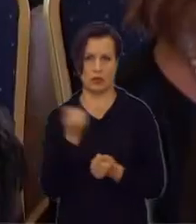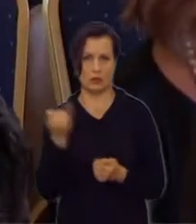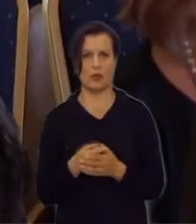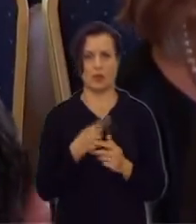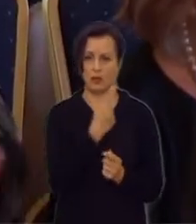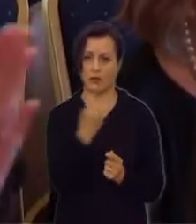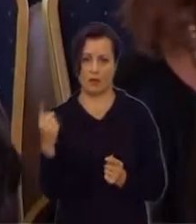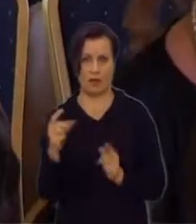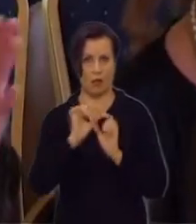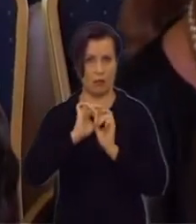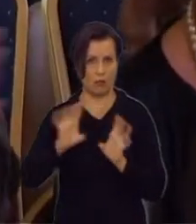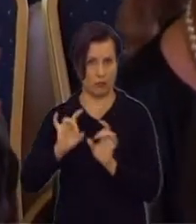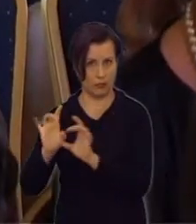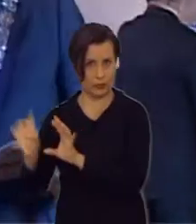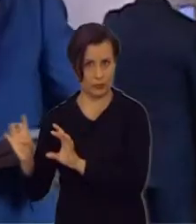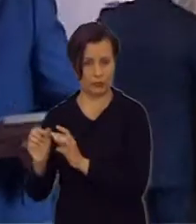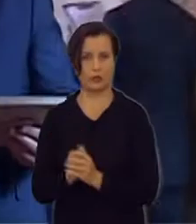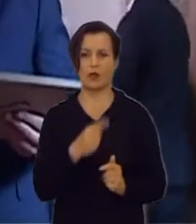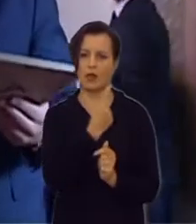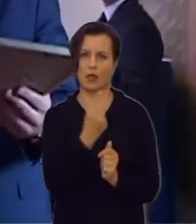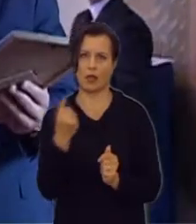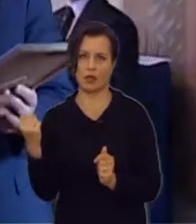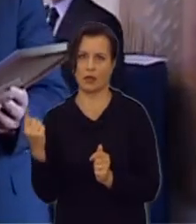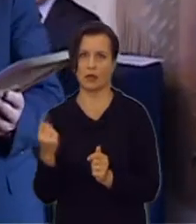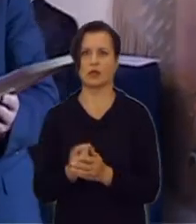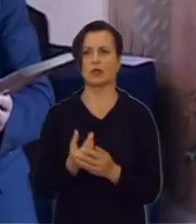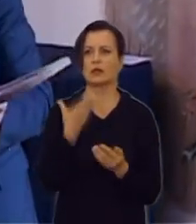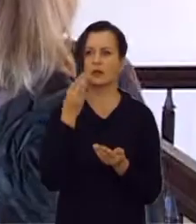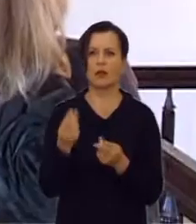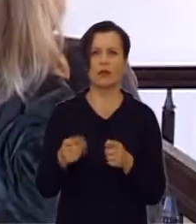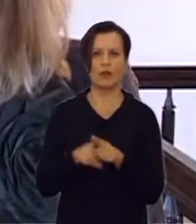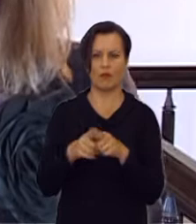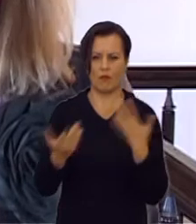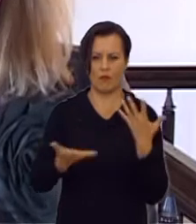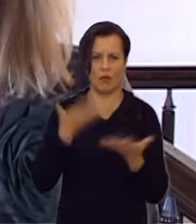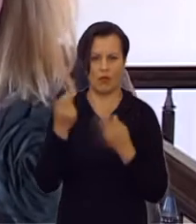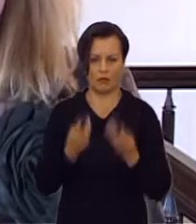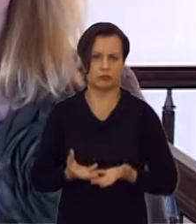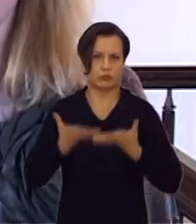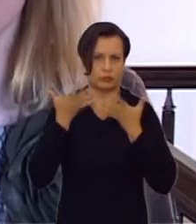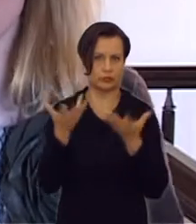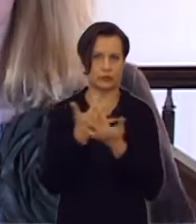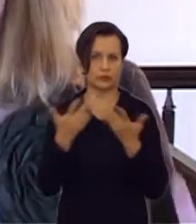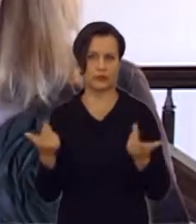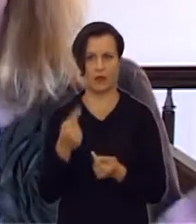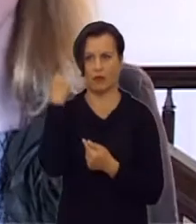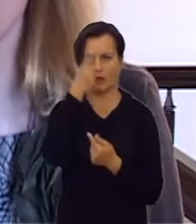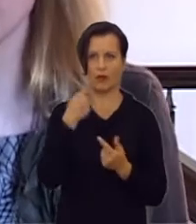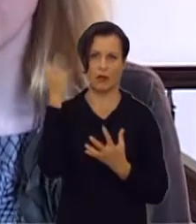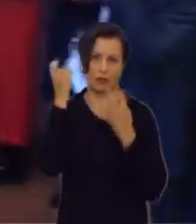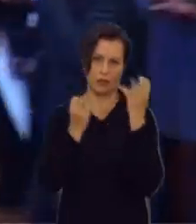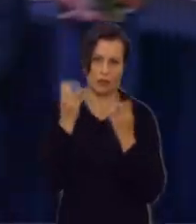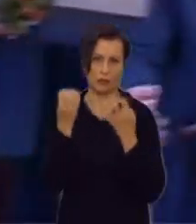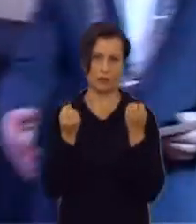Nes kiekvienas yra skirtingas, kiekvienas išreiškia savo bendravimą įvairiai, tai yra veido